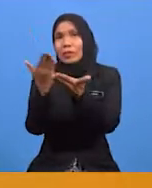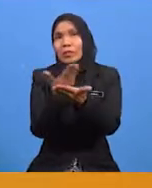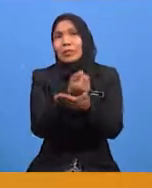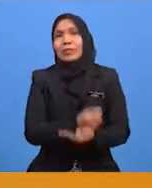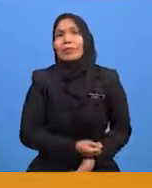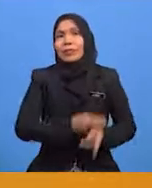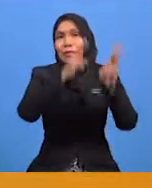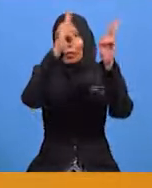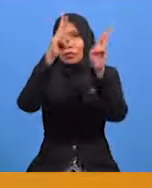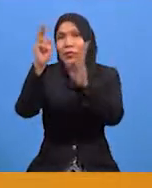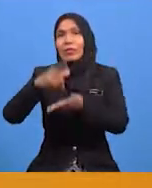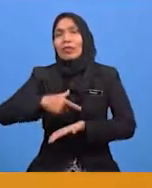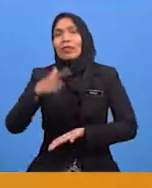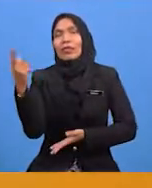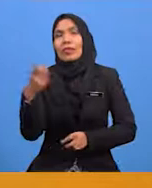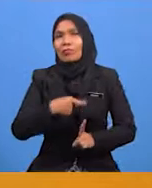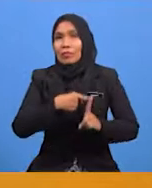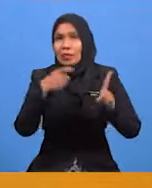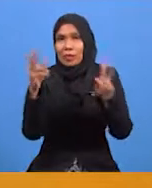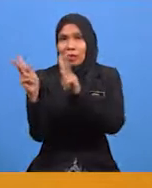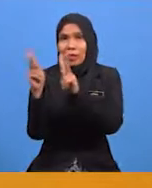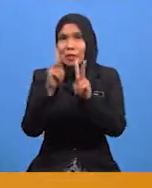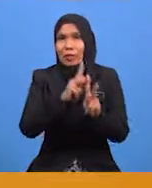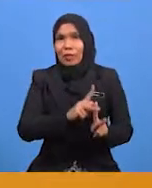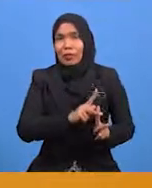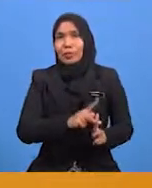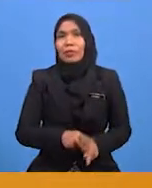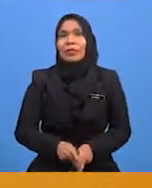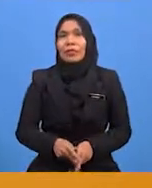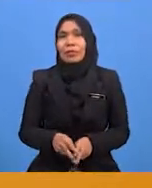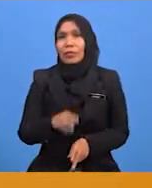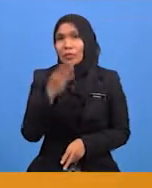udara lain dari kampung bendang kuningmu.